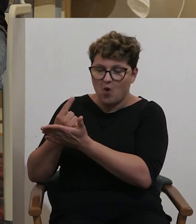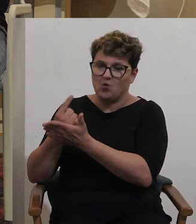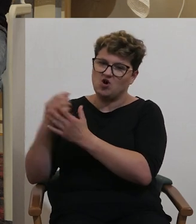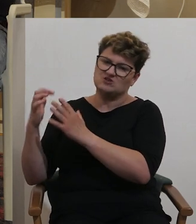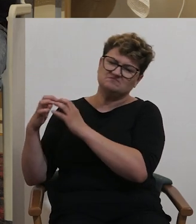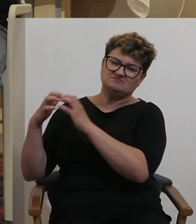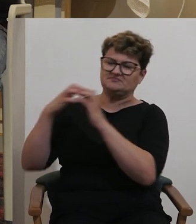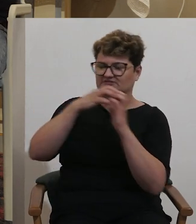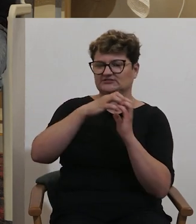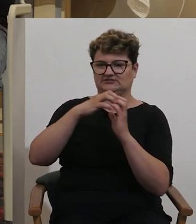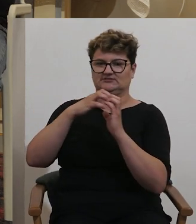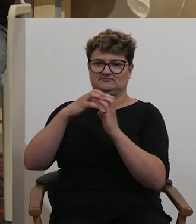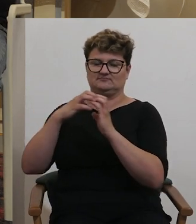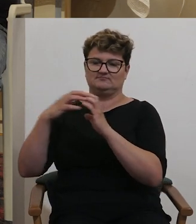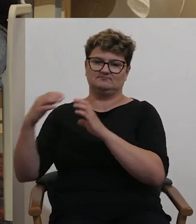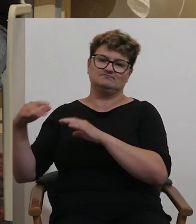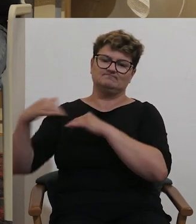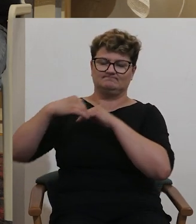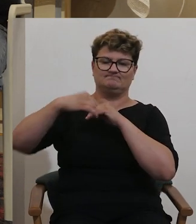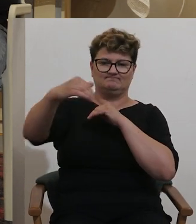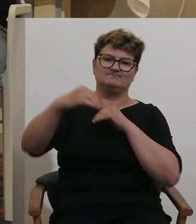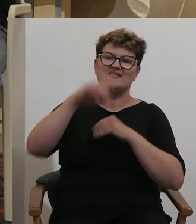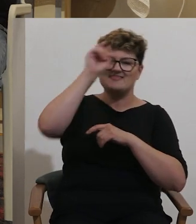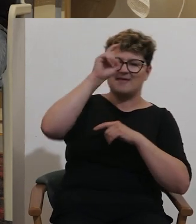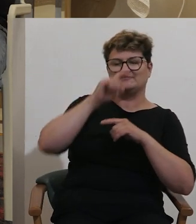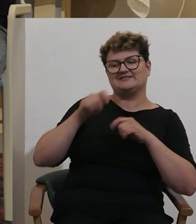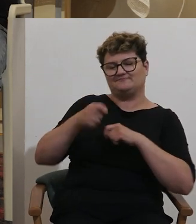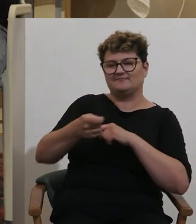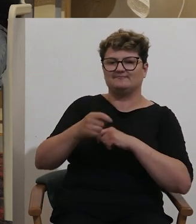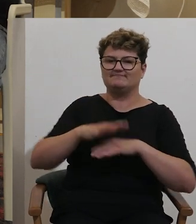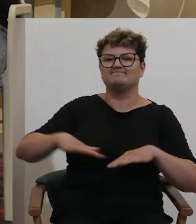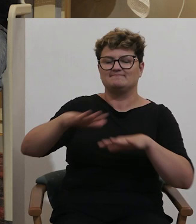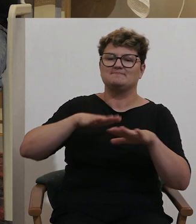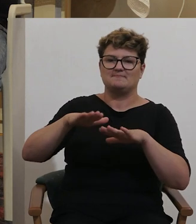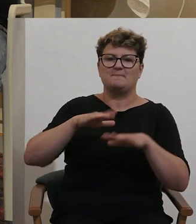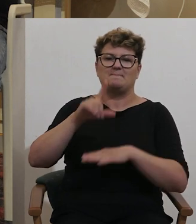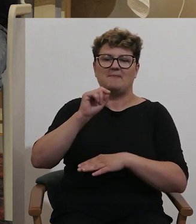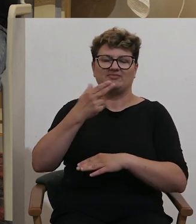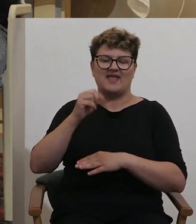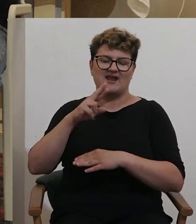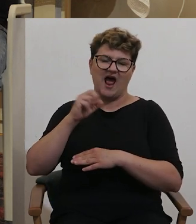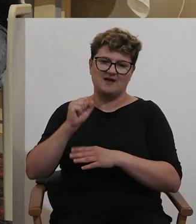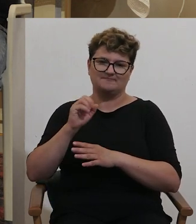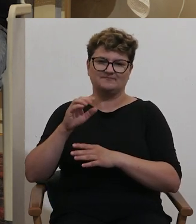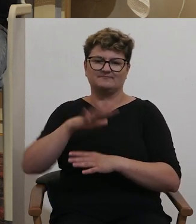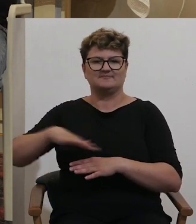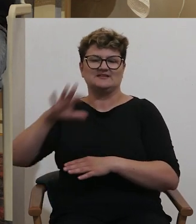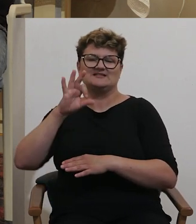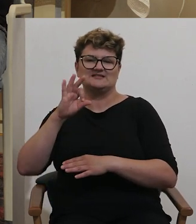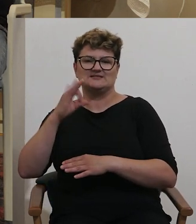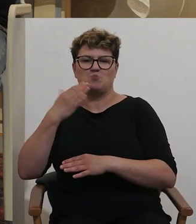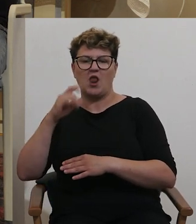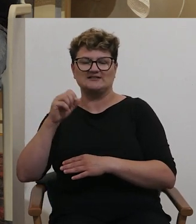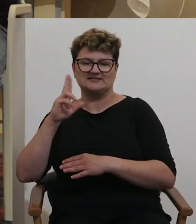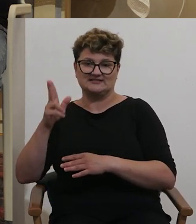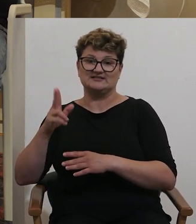przełamać tak zwaną pozycję Pantery, jak Niemcy ją nazwali, na Smoleńszczyźnie i wejść na szosę